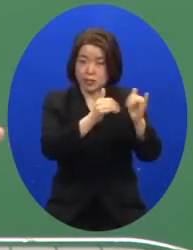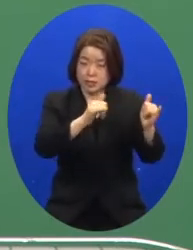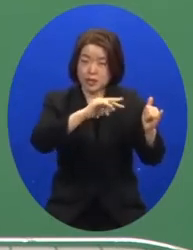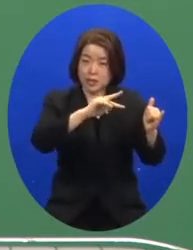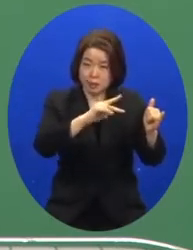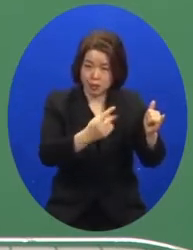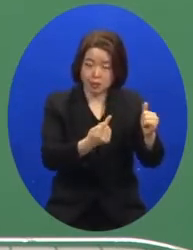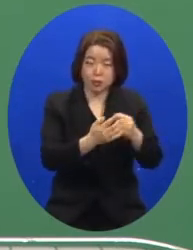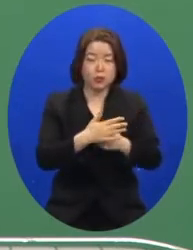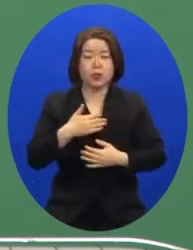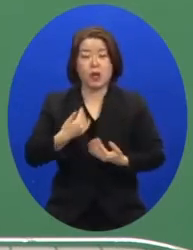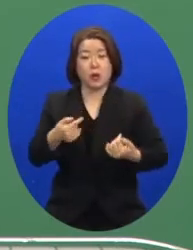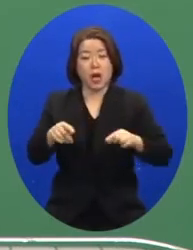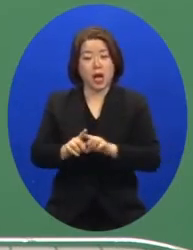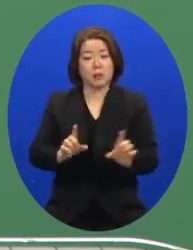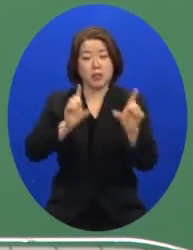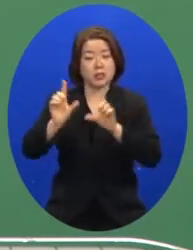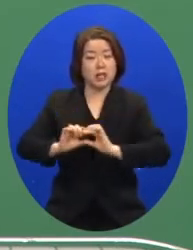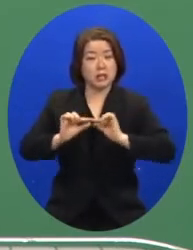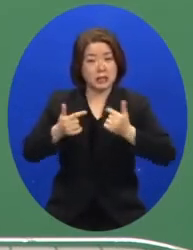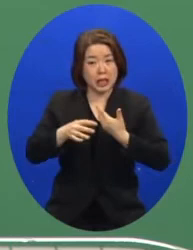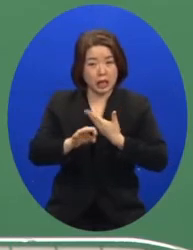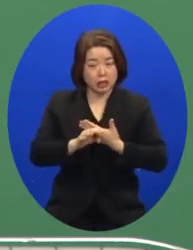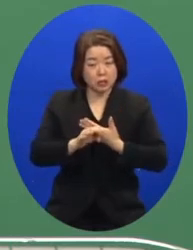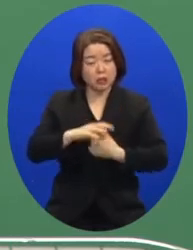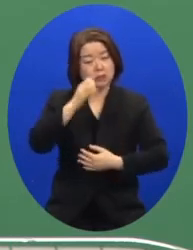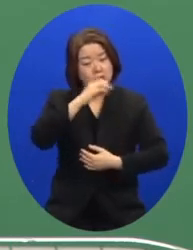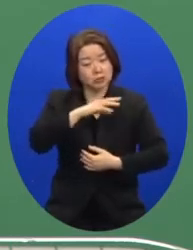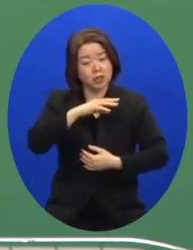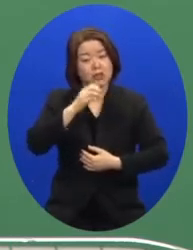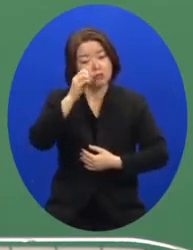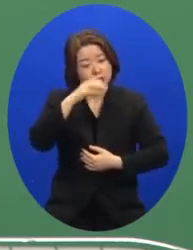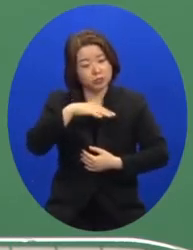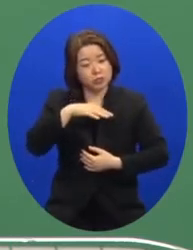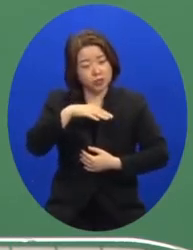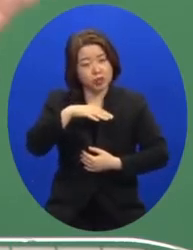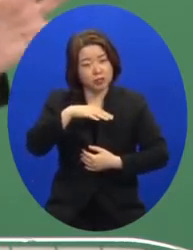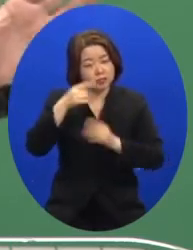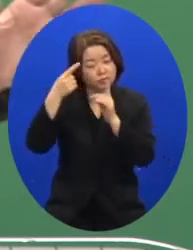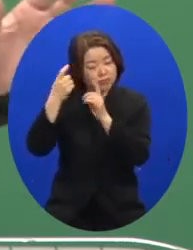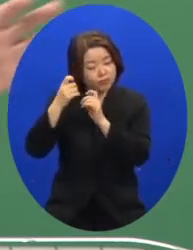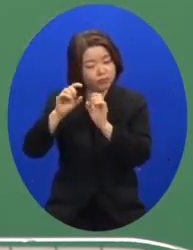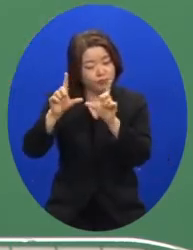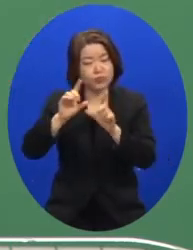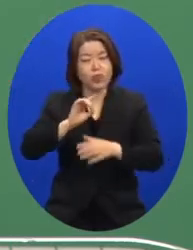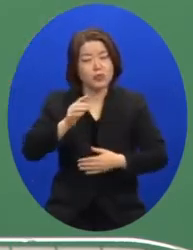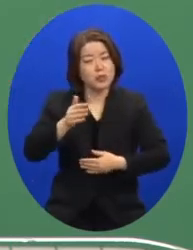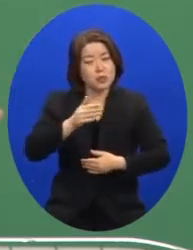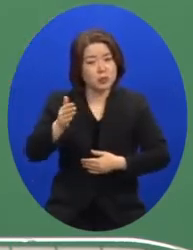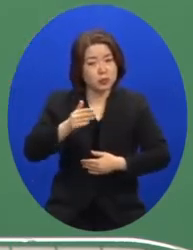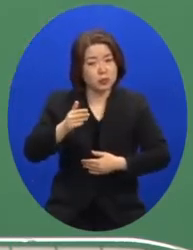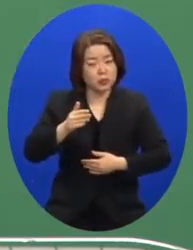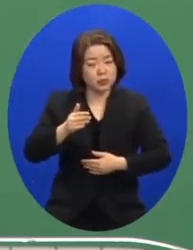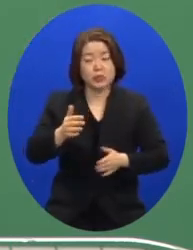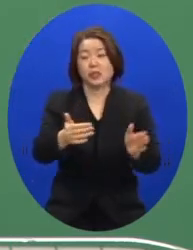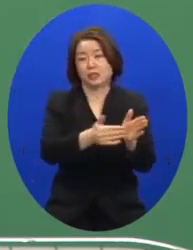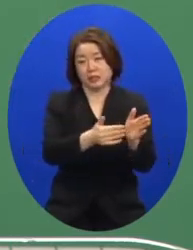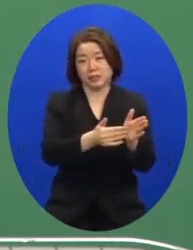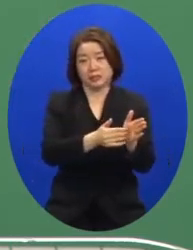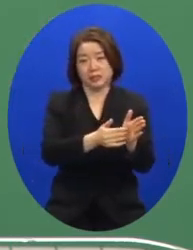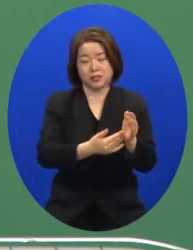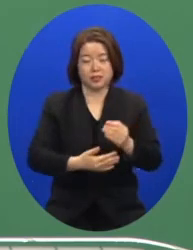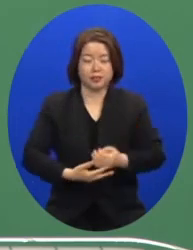살지 않는 사람의 생일은 그냥 기지 어미를 뿐입니다 오늘이 그 사람의 생일이 었어 그렇게 끝나버린 게